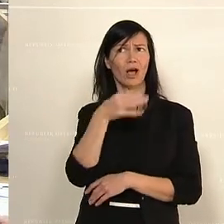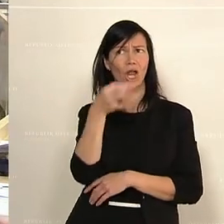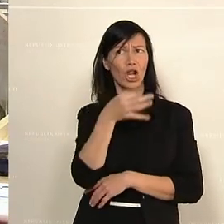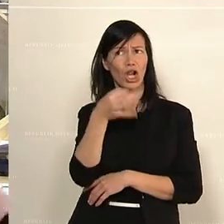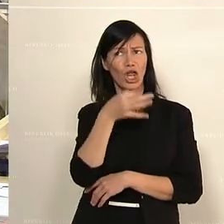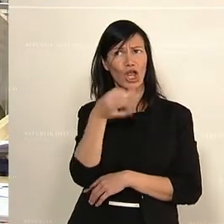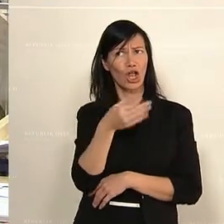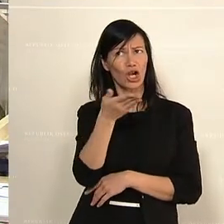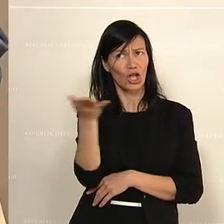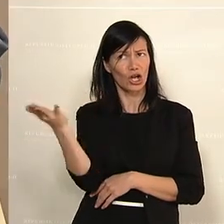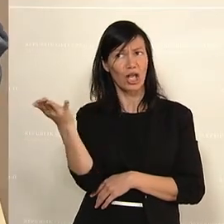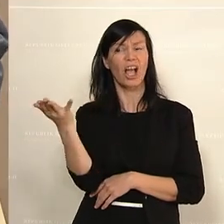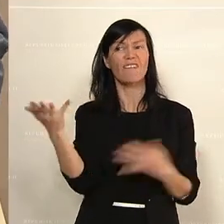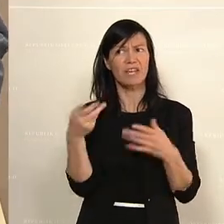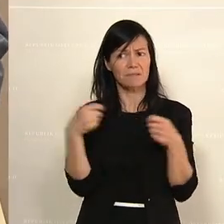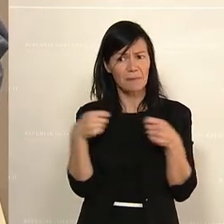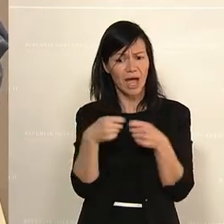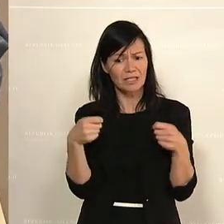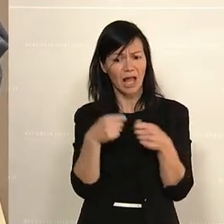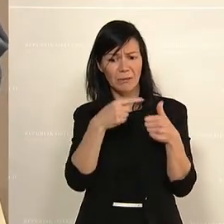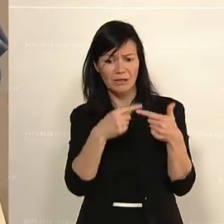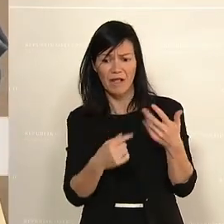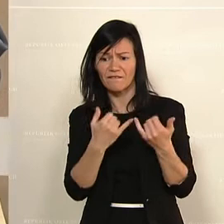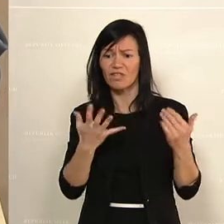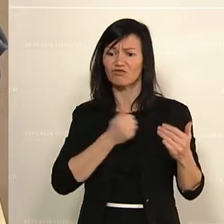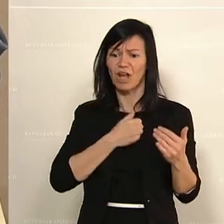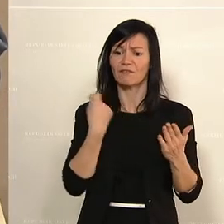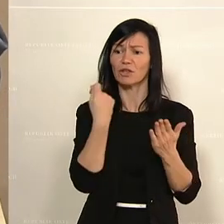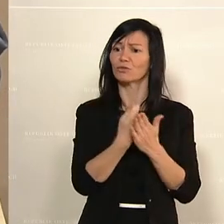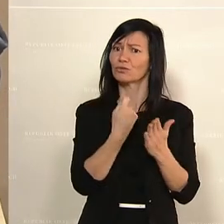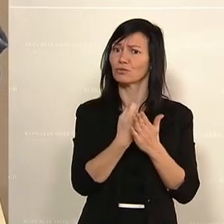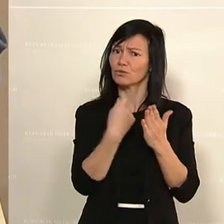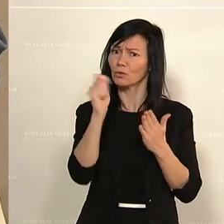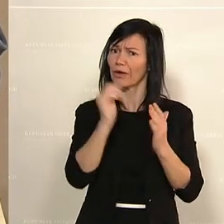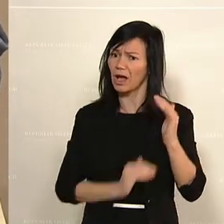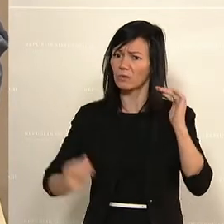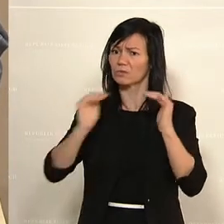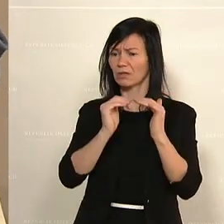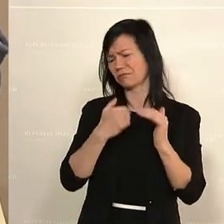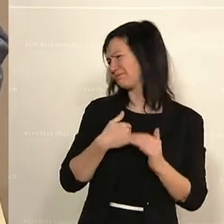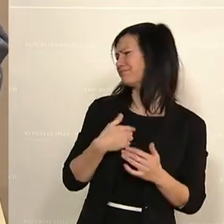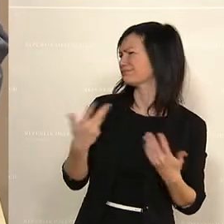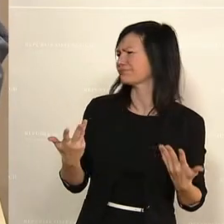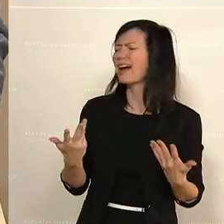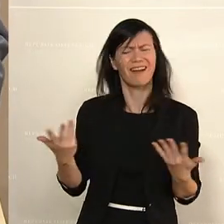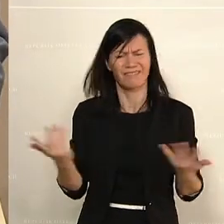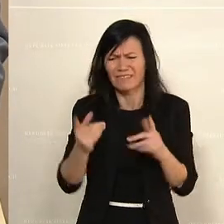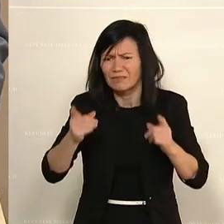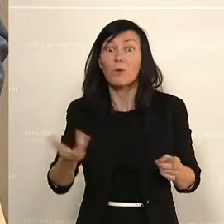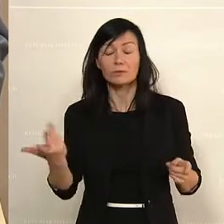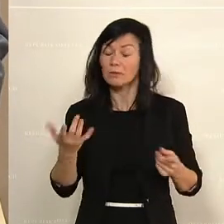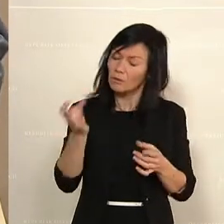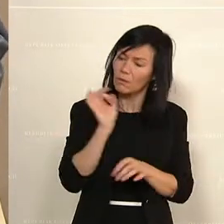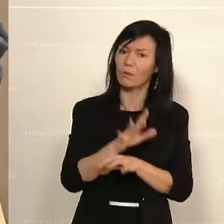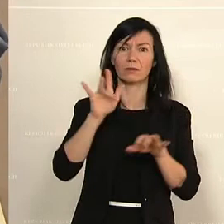man für die Teuerungsausgleich hat, dann frage ich mich, wo wir eigentlich sind. Und Gott sei Dank ist es so, dass wir in Österreich einen Wirtschaftsstandort haben,